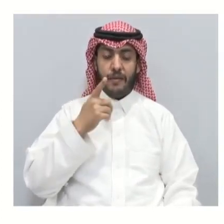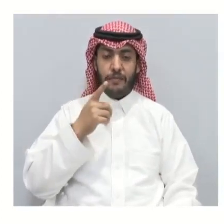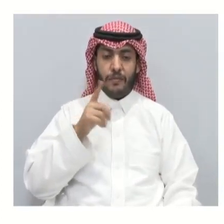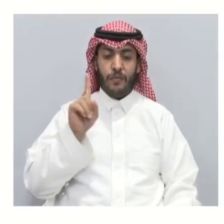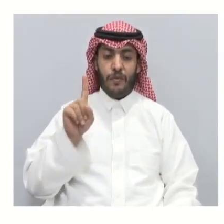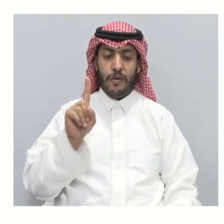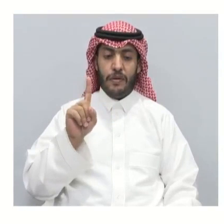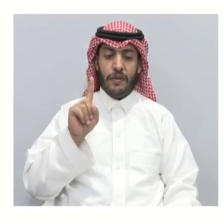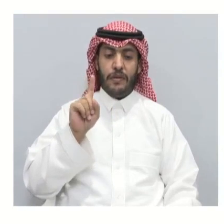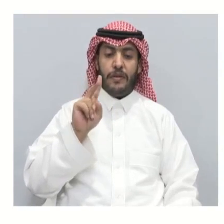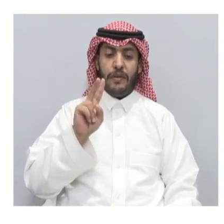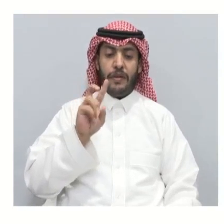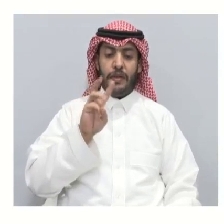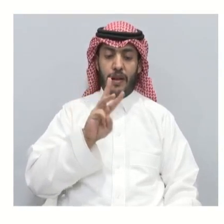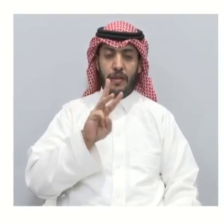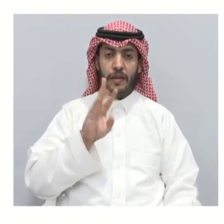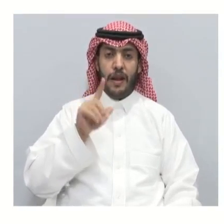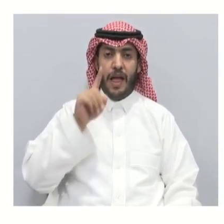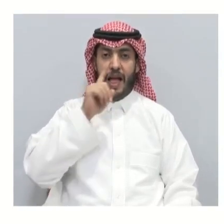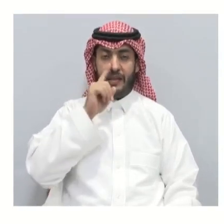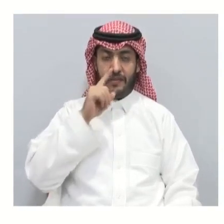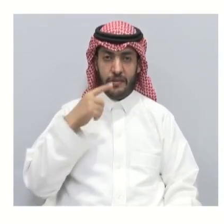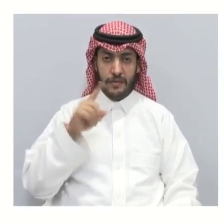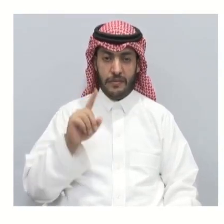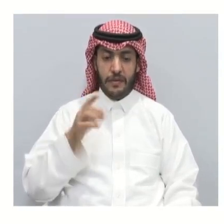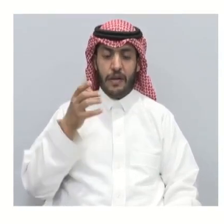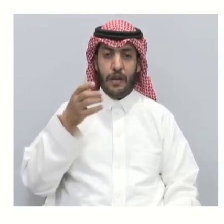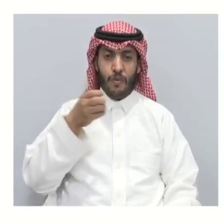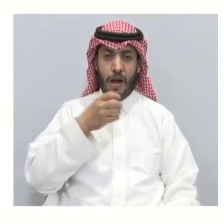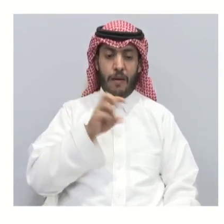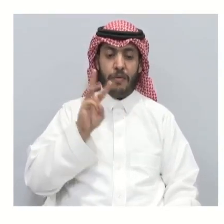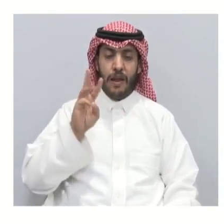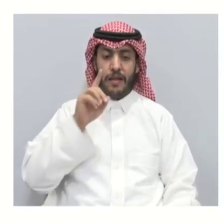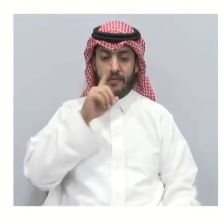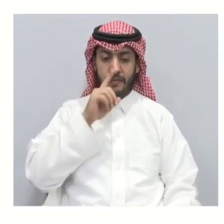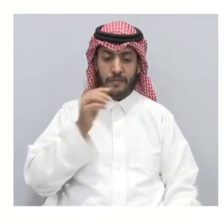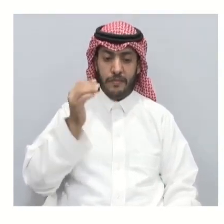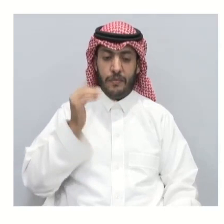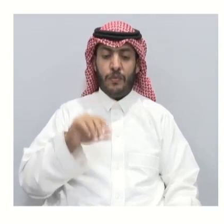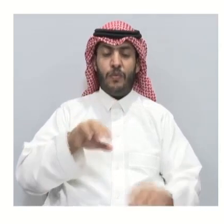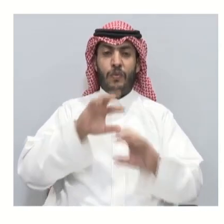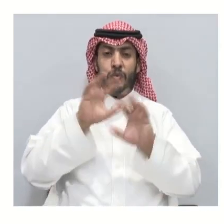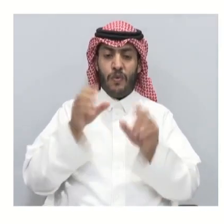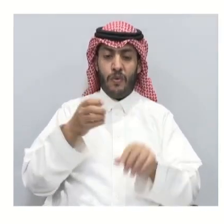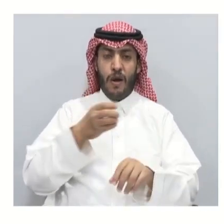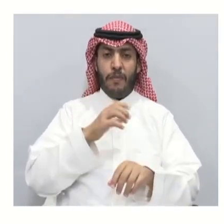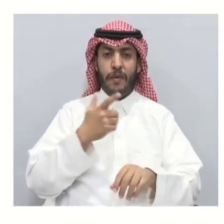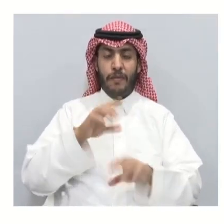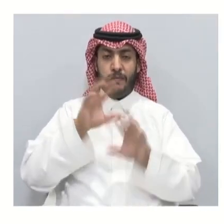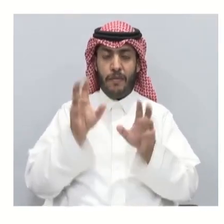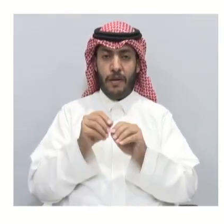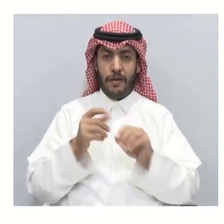واحد اثنان ثلاثه عندنا ثلاثه اكواب باللون الاصفر طيب كم عدد جميع الاكواب هنا